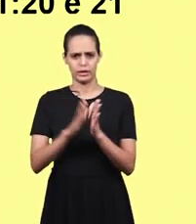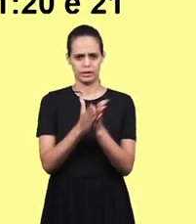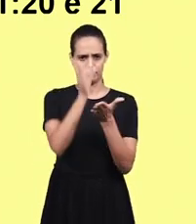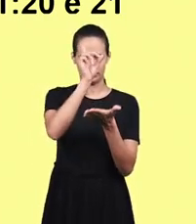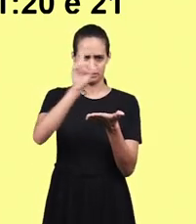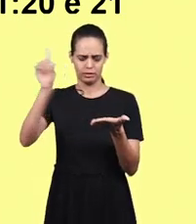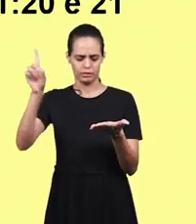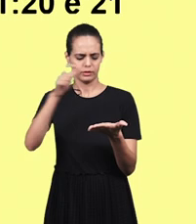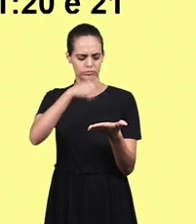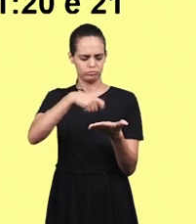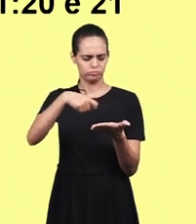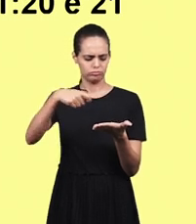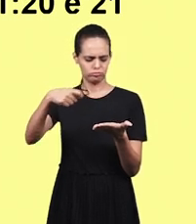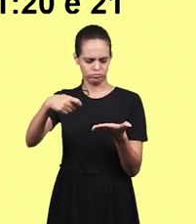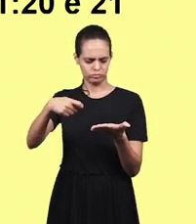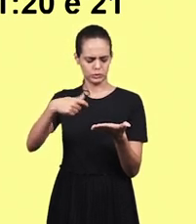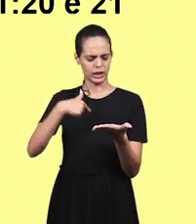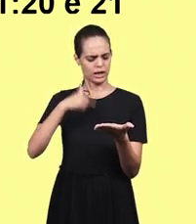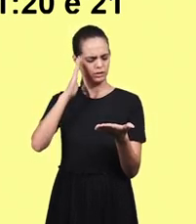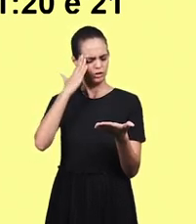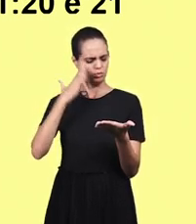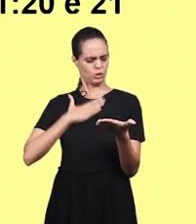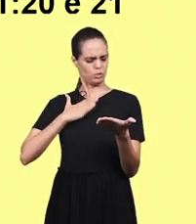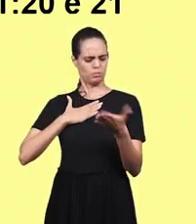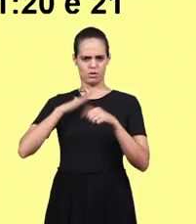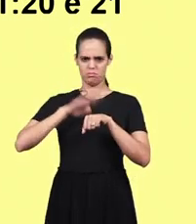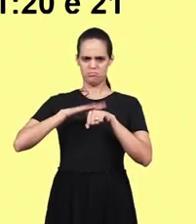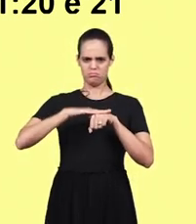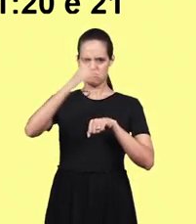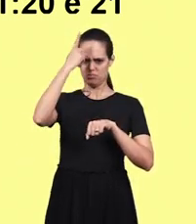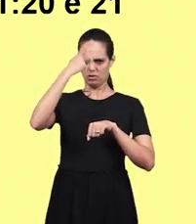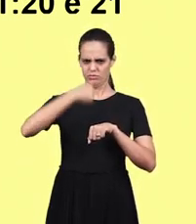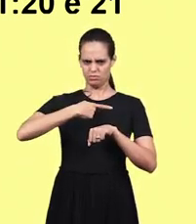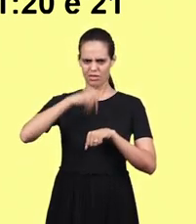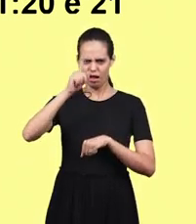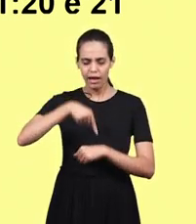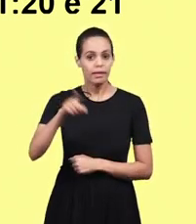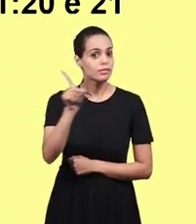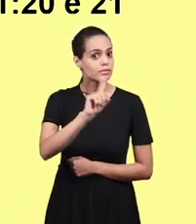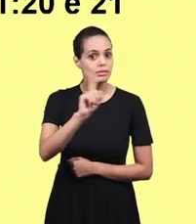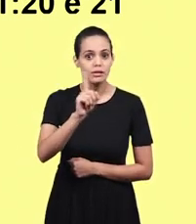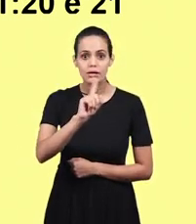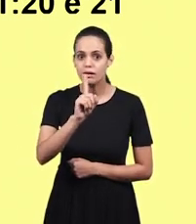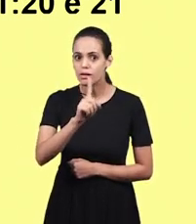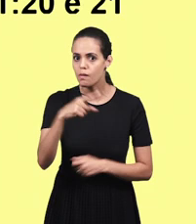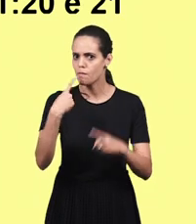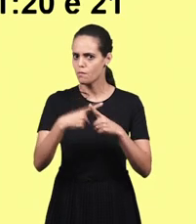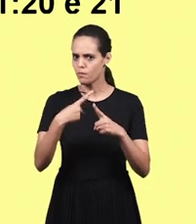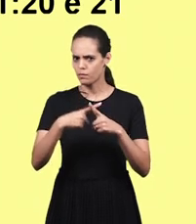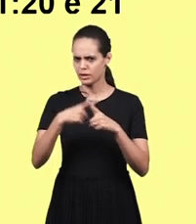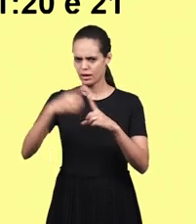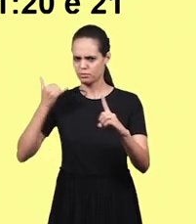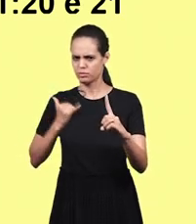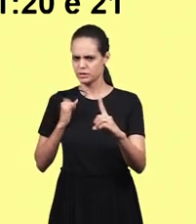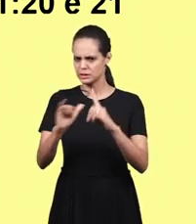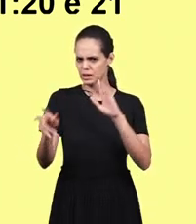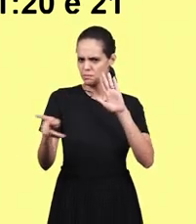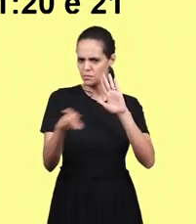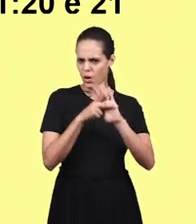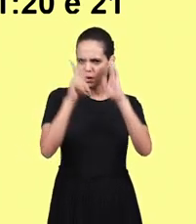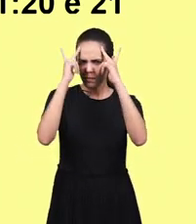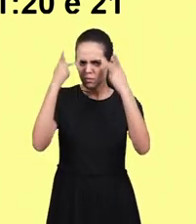нельзя разрешить самому собою, ибо никогда пророчество не было произносимо по воле человеческой,